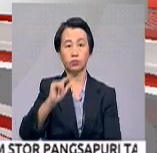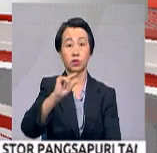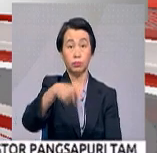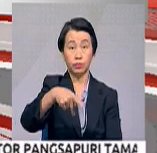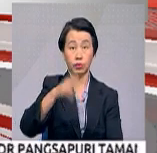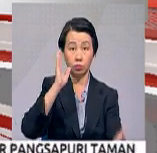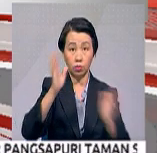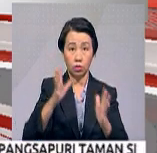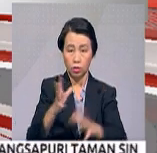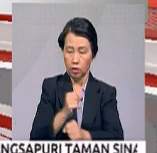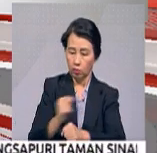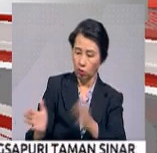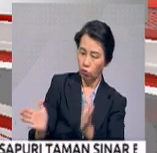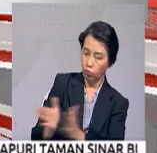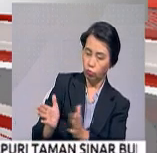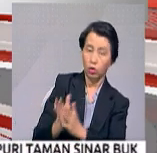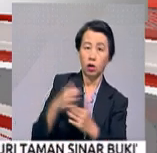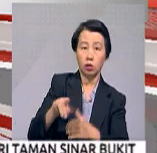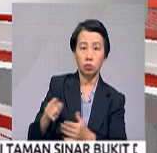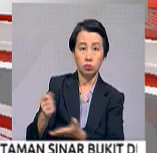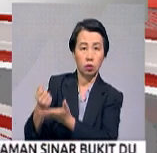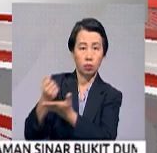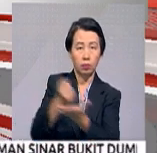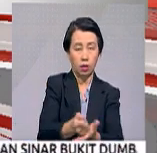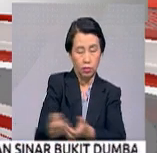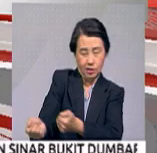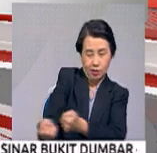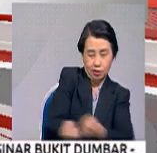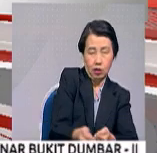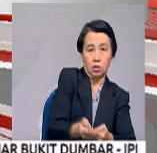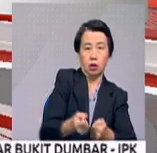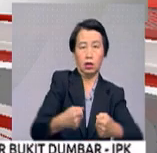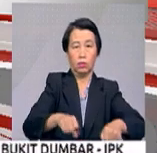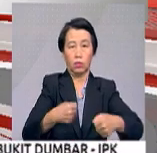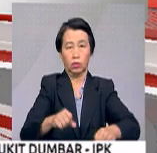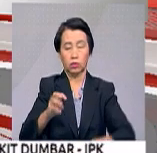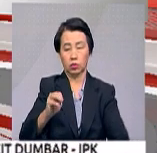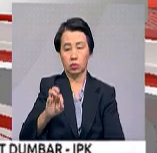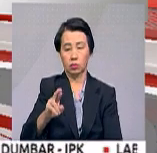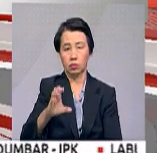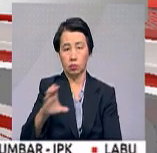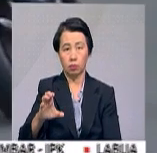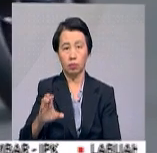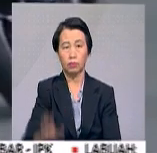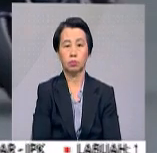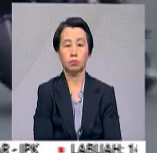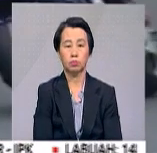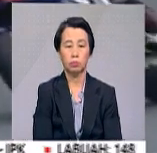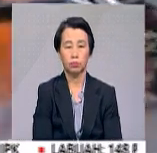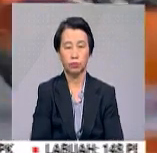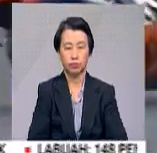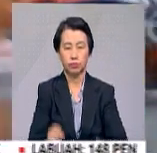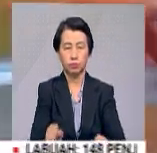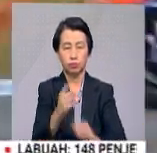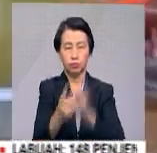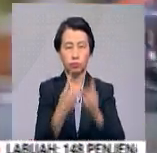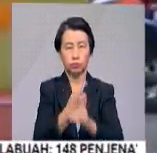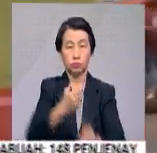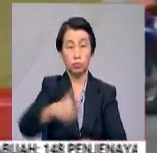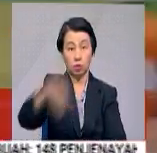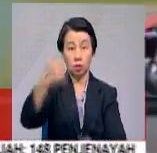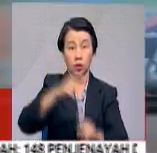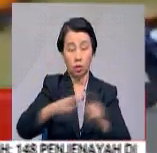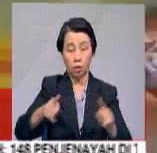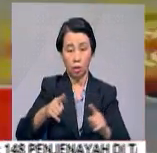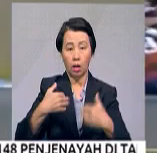itu mendapat pujian selepas membantu menunda motosikal Marc Marquez. Juara dunia Marquez memenangi perlumbaan itu